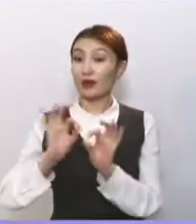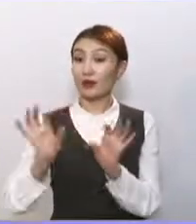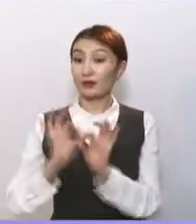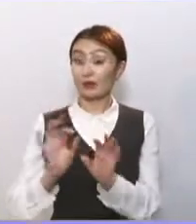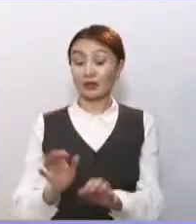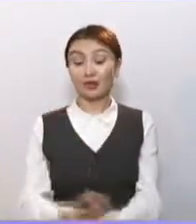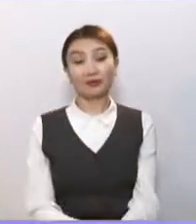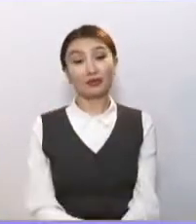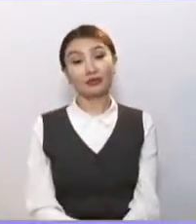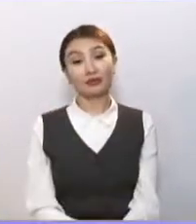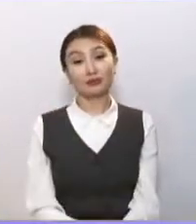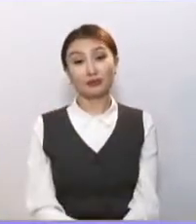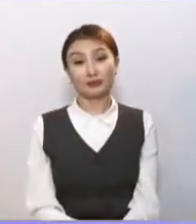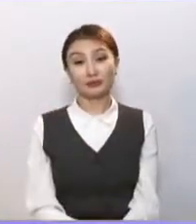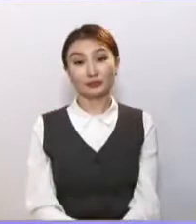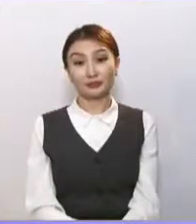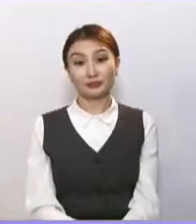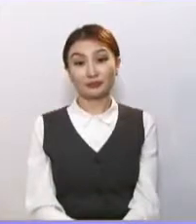бер.